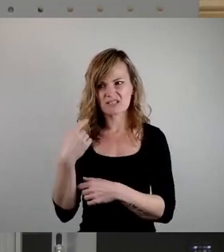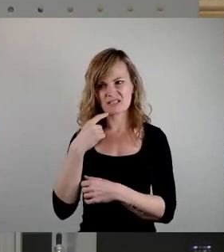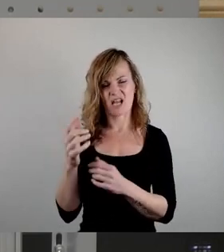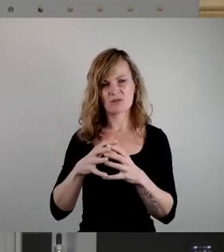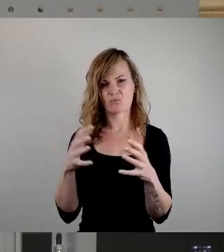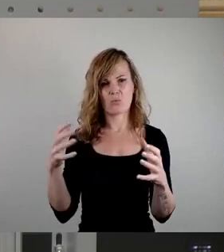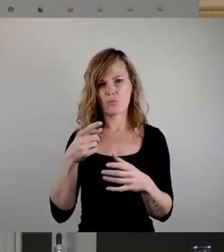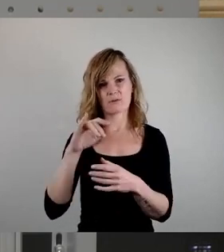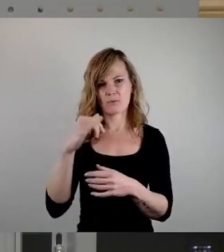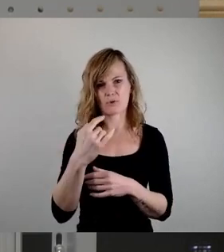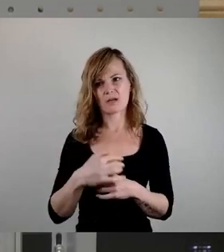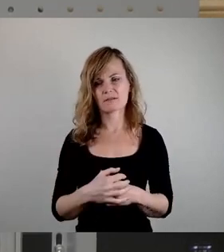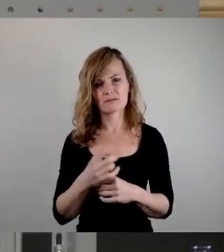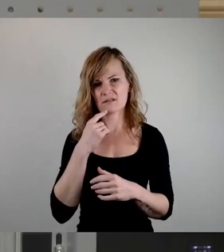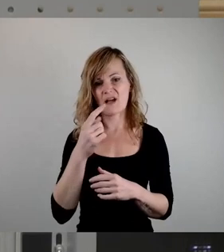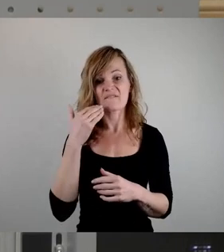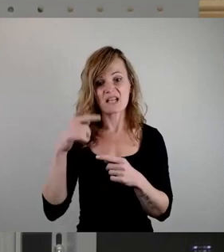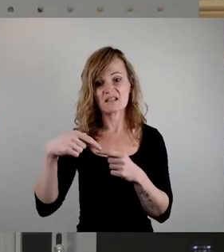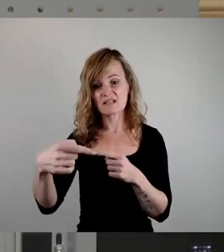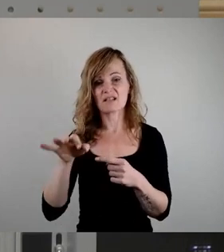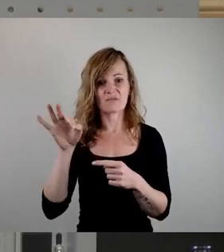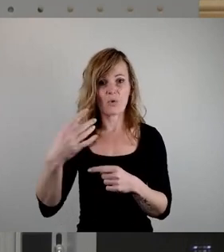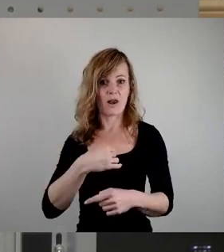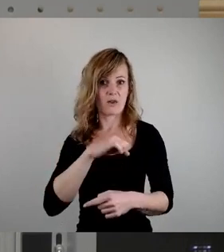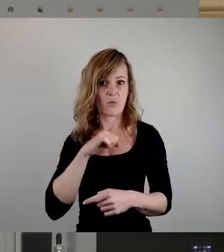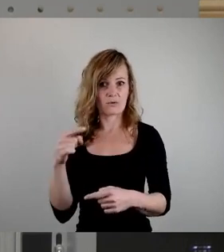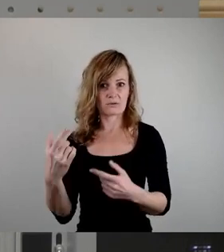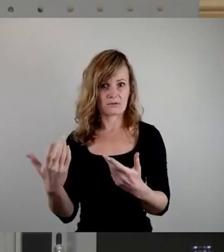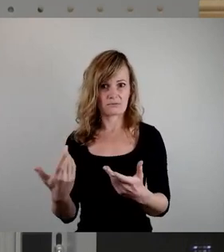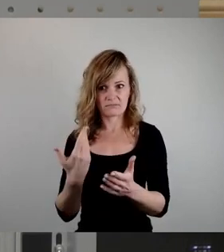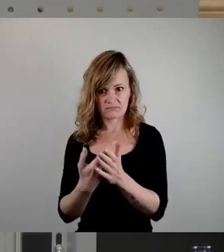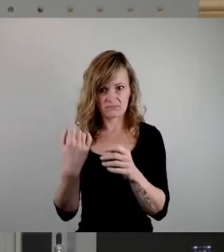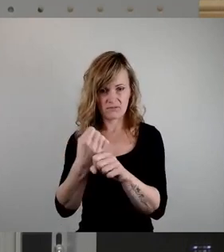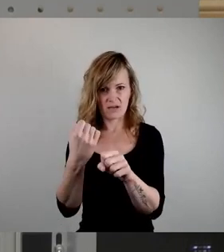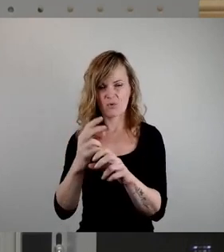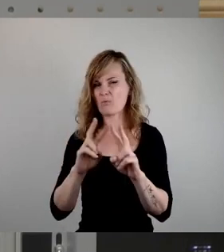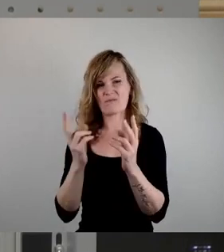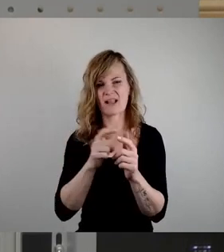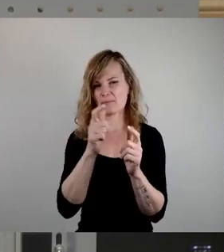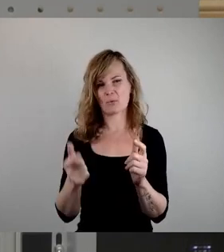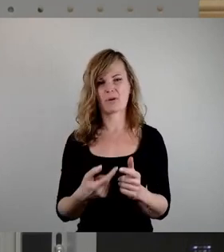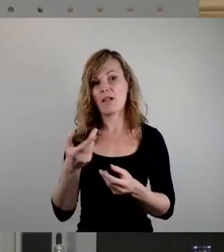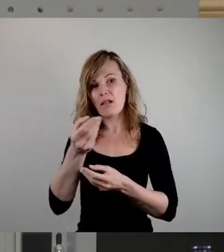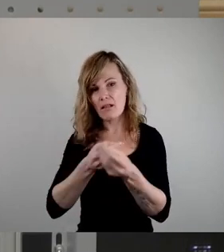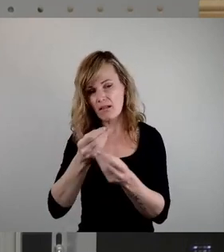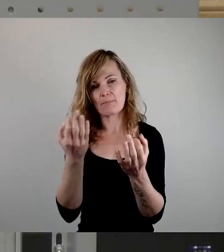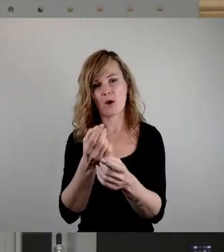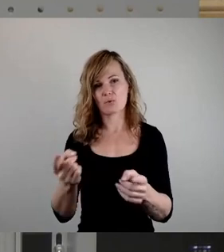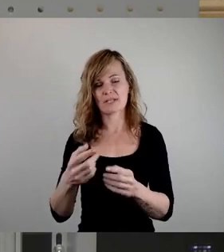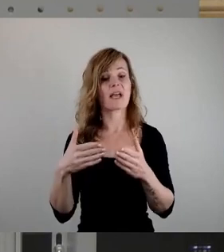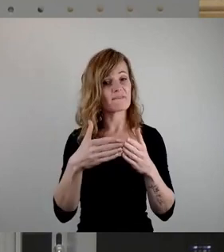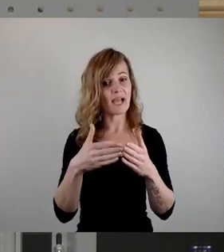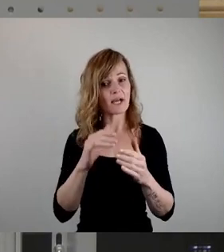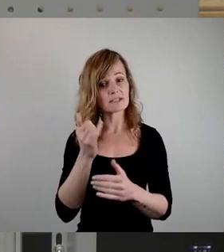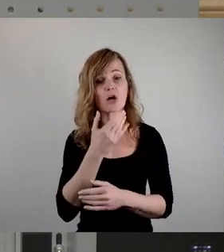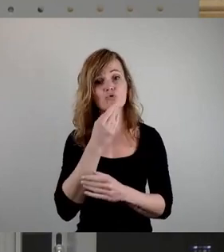und Sie können jetzt auch nicht sagen, wann sich das für die lohnt. Also Umweltbrücke brauchen wir nicht mehr drüber reden. Eine Fähre ist auch eine schöne Sache, ich